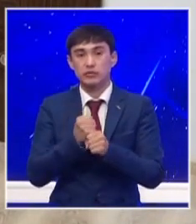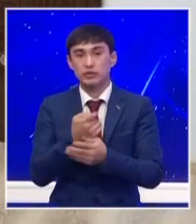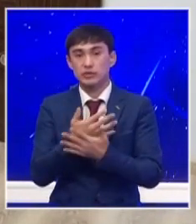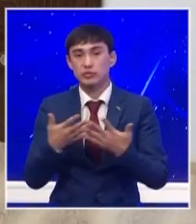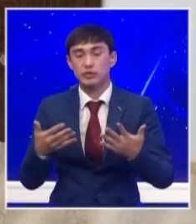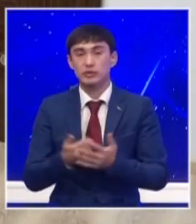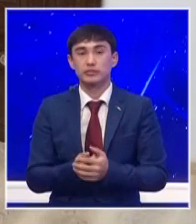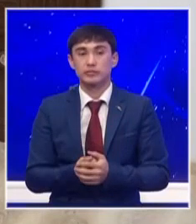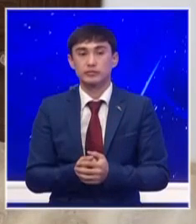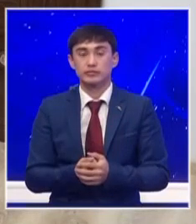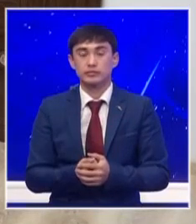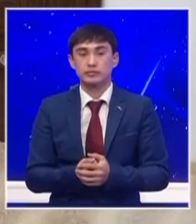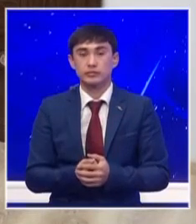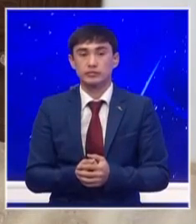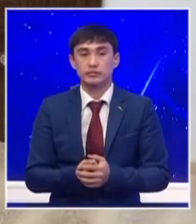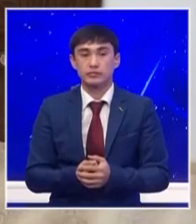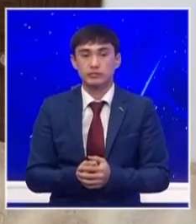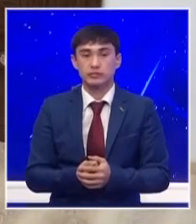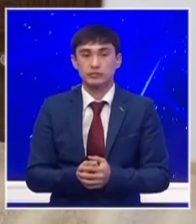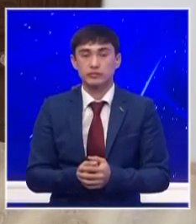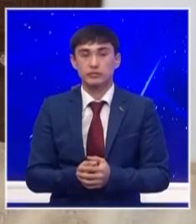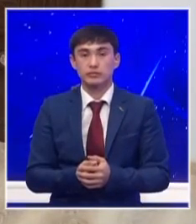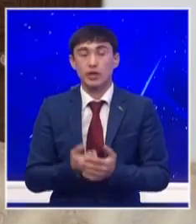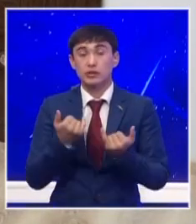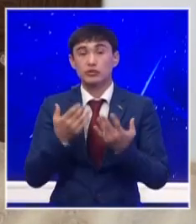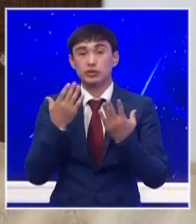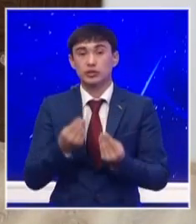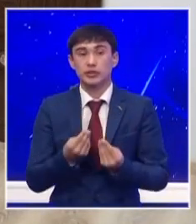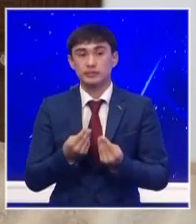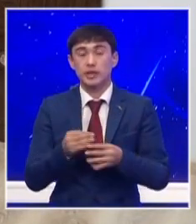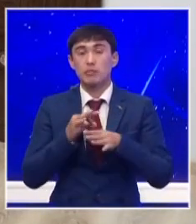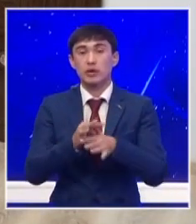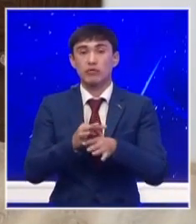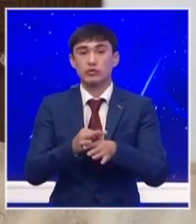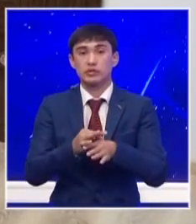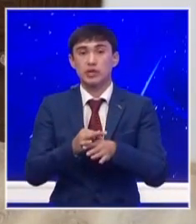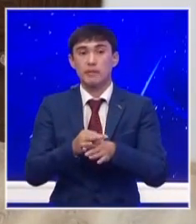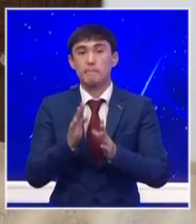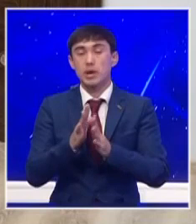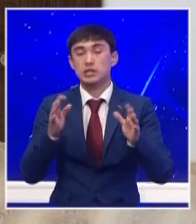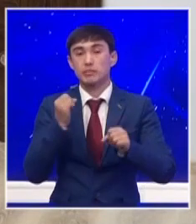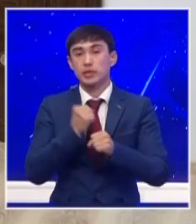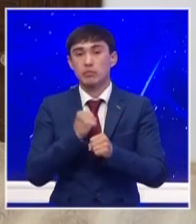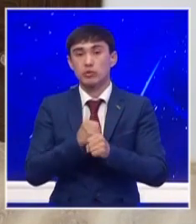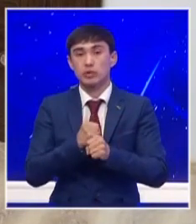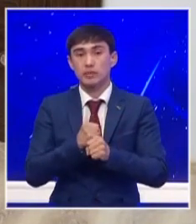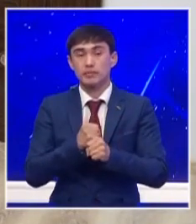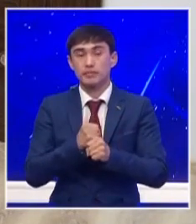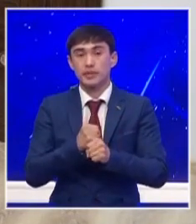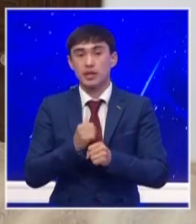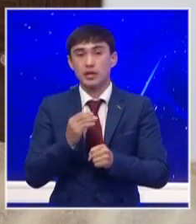инструменты вот на сегодняшний день проводится широкомасштабная работа по разъяснению